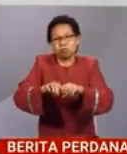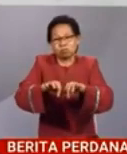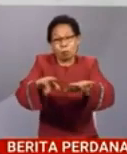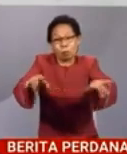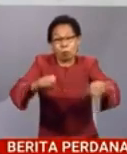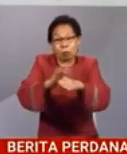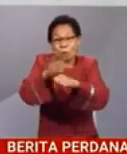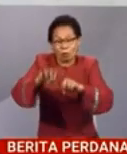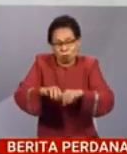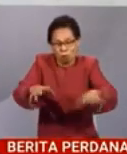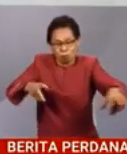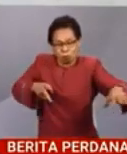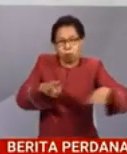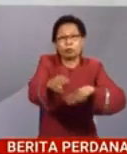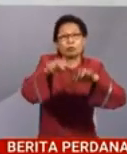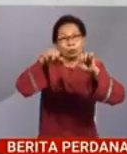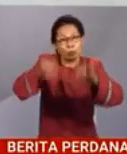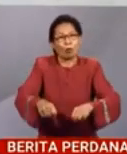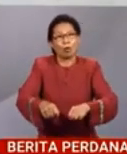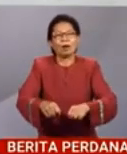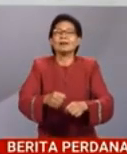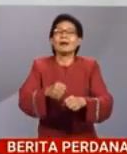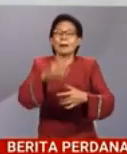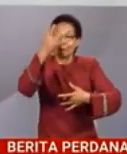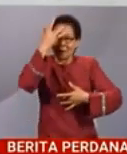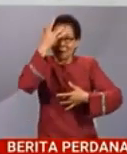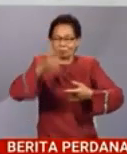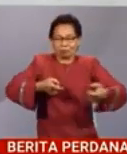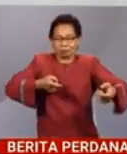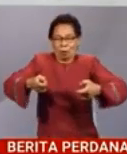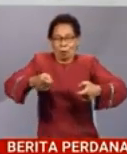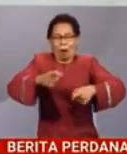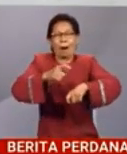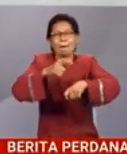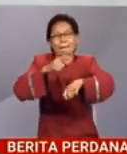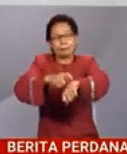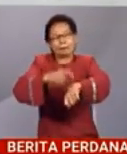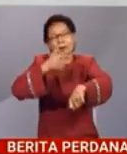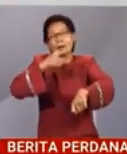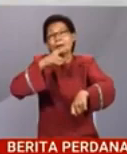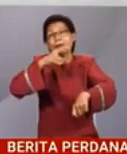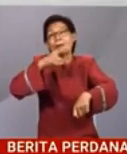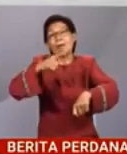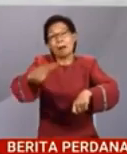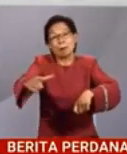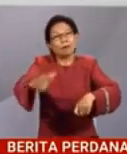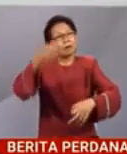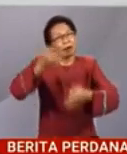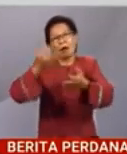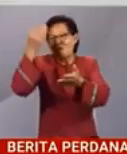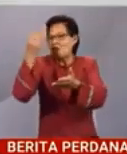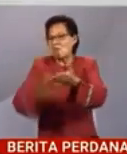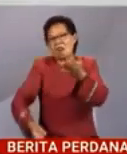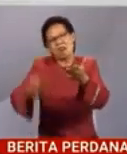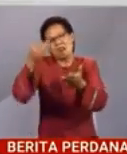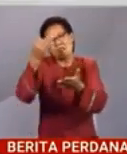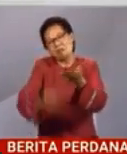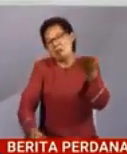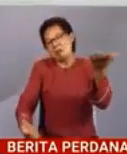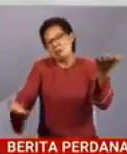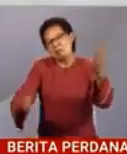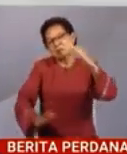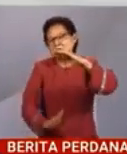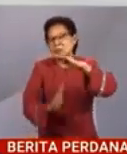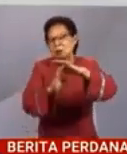sekaligus dapat memastikan penyakit tersebut dikawal untuk tempoh lebih lama. Jika gagal membuat demikian, maka usaha kita untuk